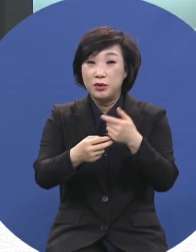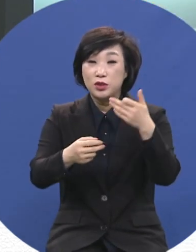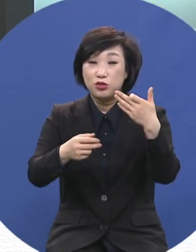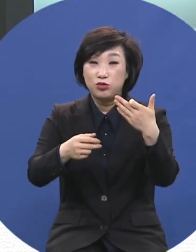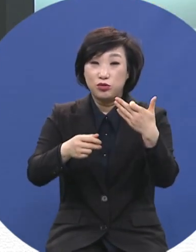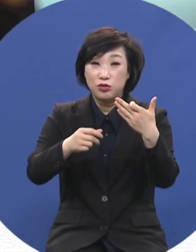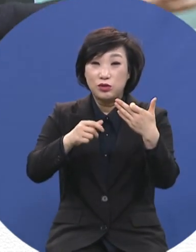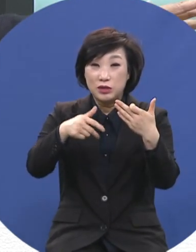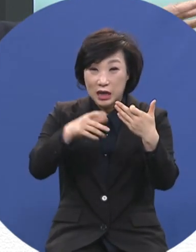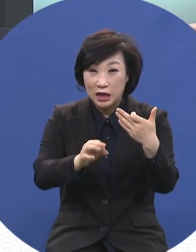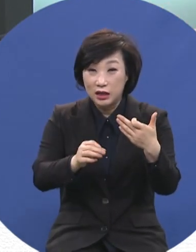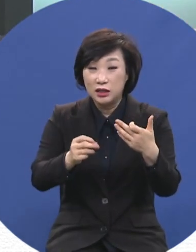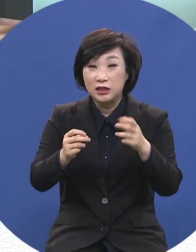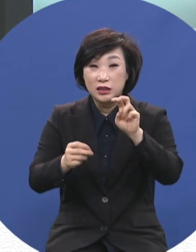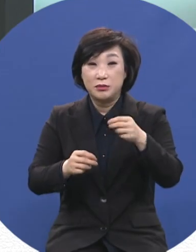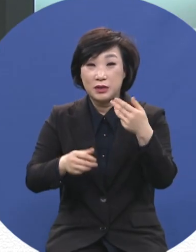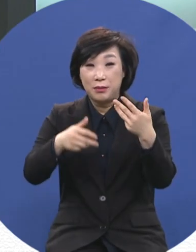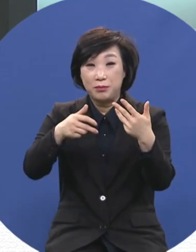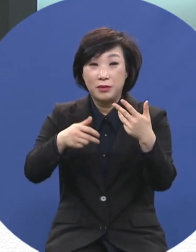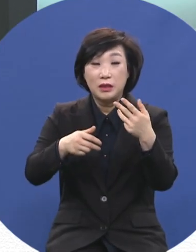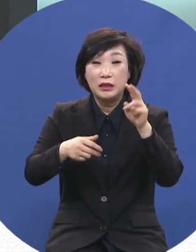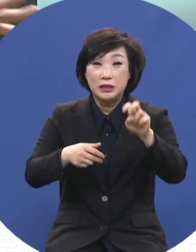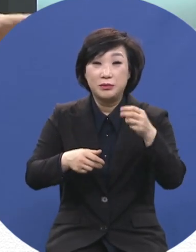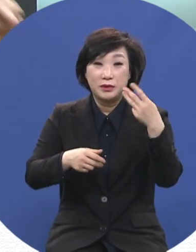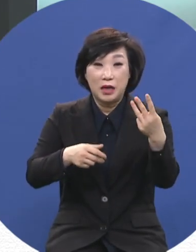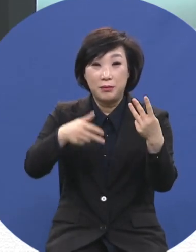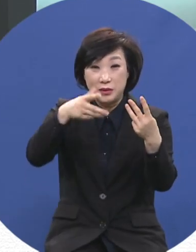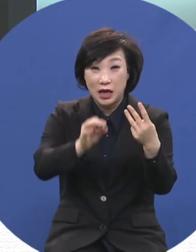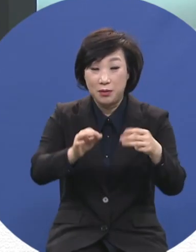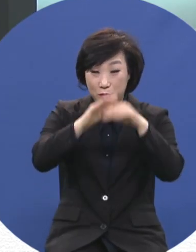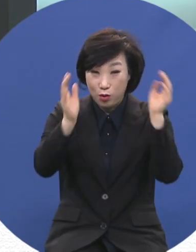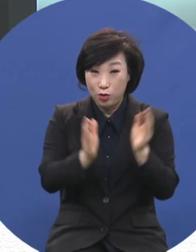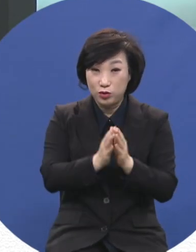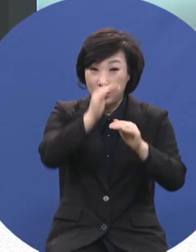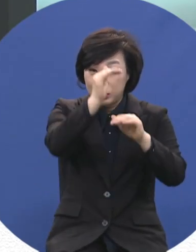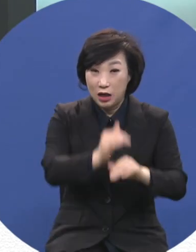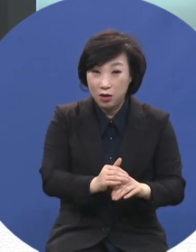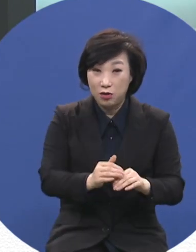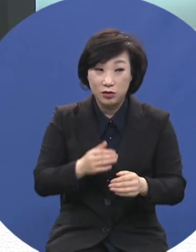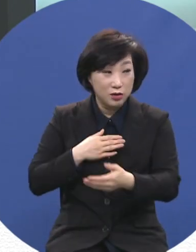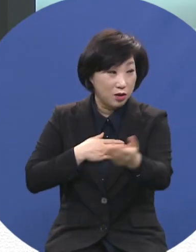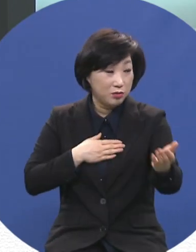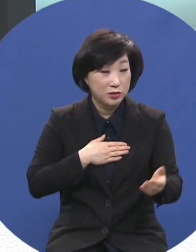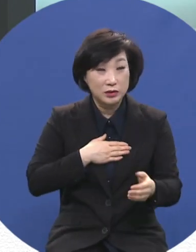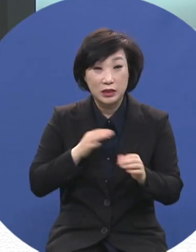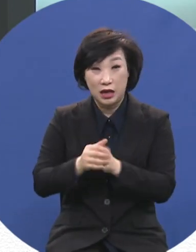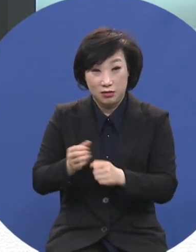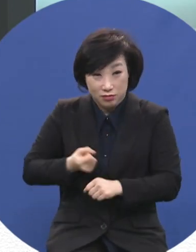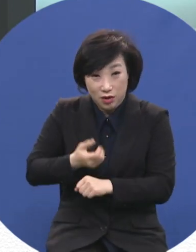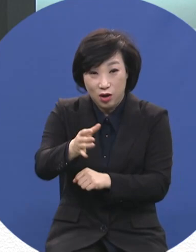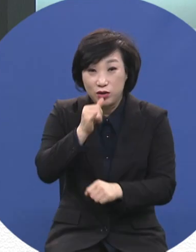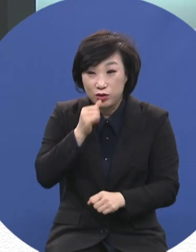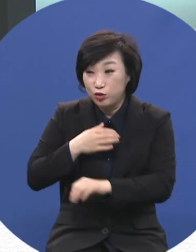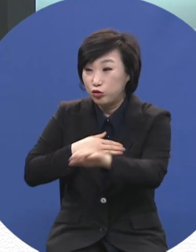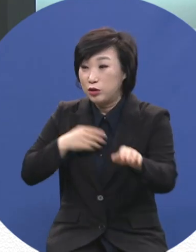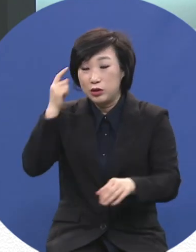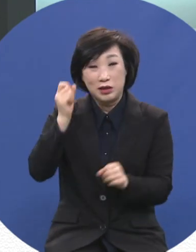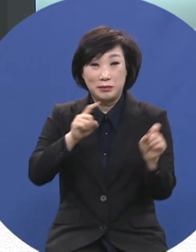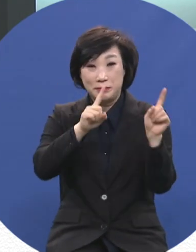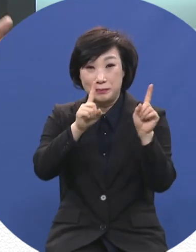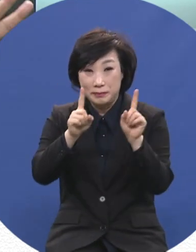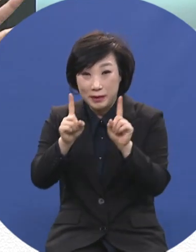얘기를 다 복음서에서 예수님이 하신 말씀을 다 듣고 여러분에게 하시는 말씀이에요. 여러분 정신 바짝